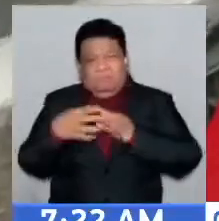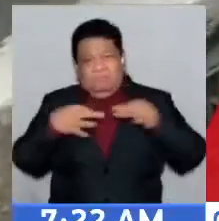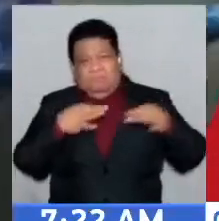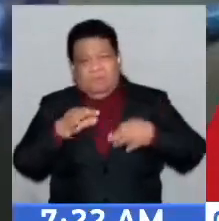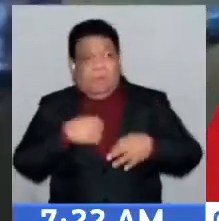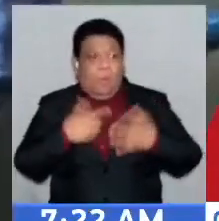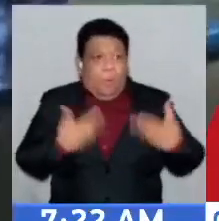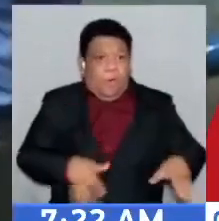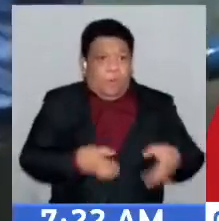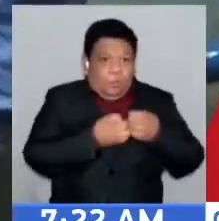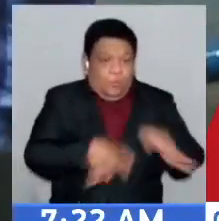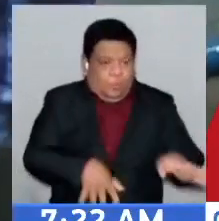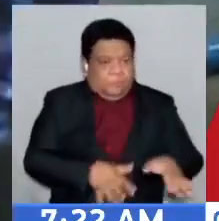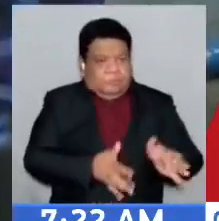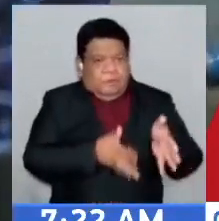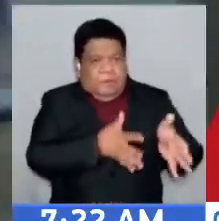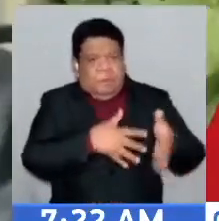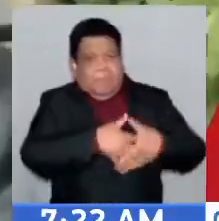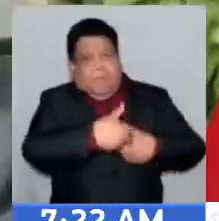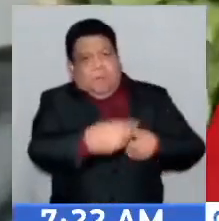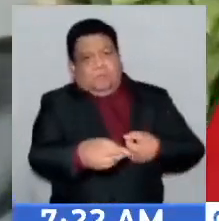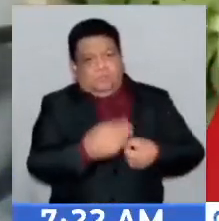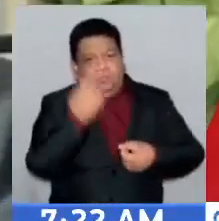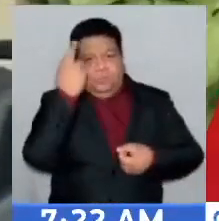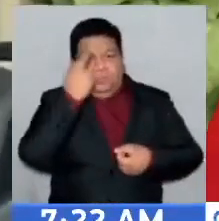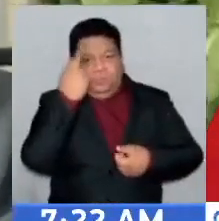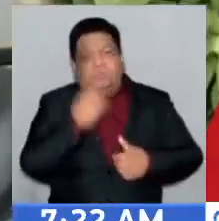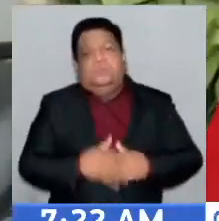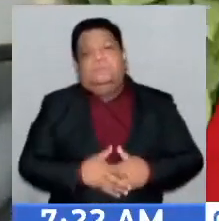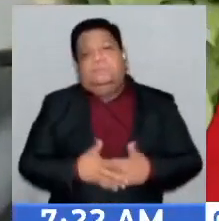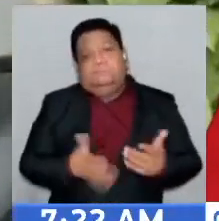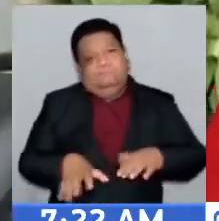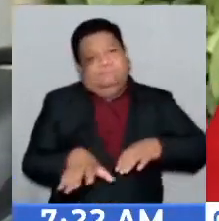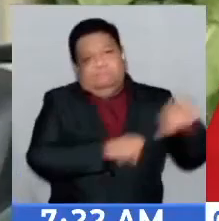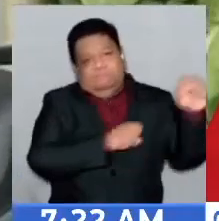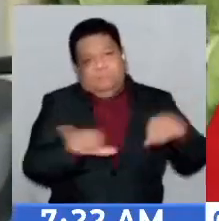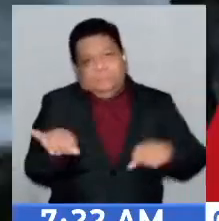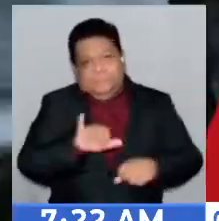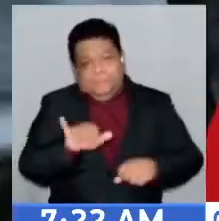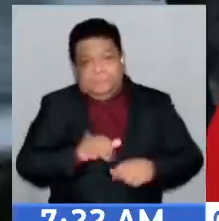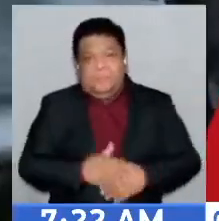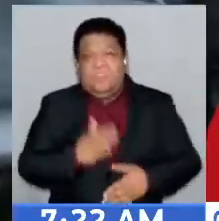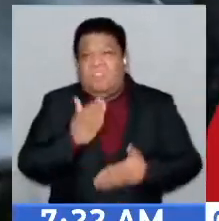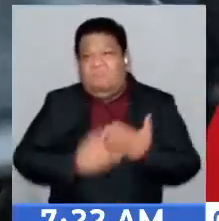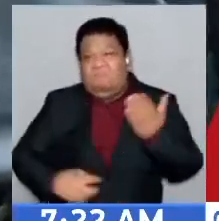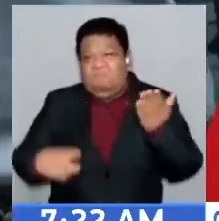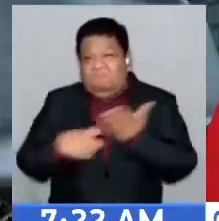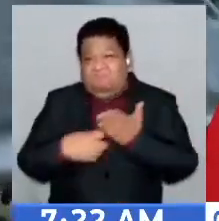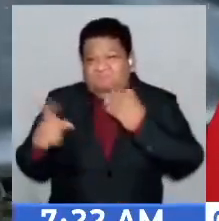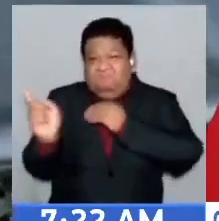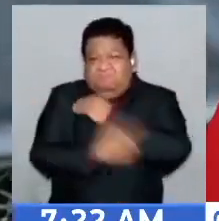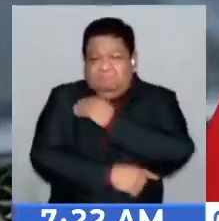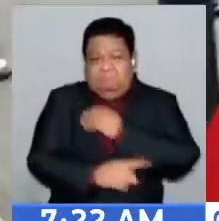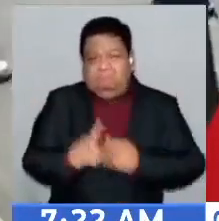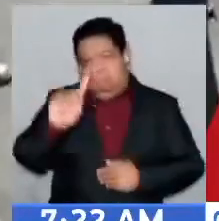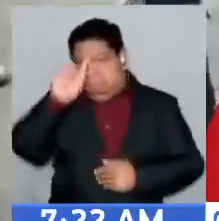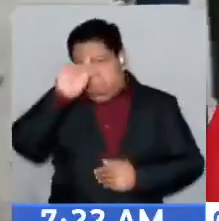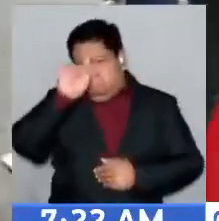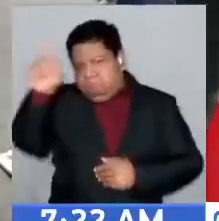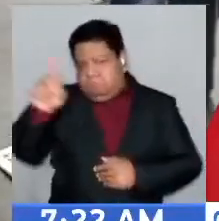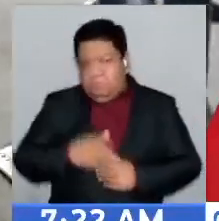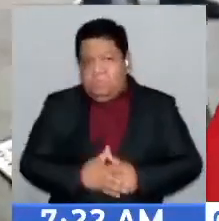niya ito nilagay. Di naman maiwasan ng ilang natikita ng uminit ang ulo. Tanong ng isang residente, paano naman daw